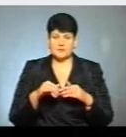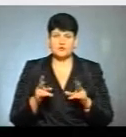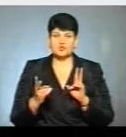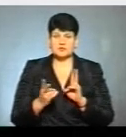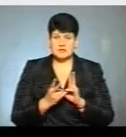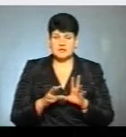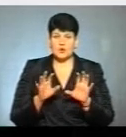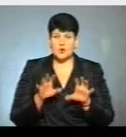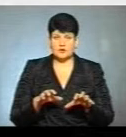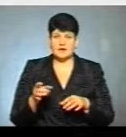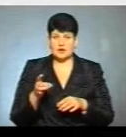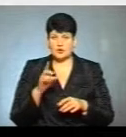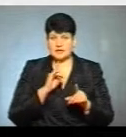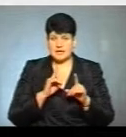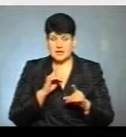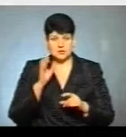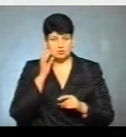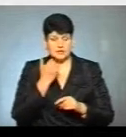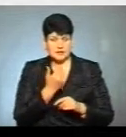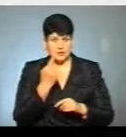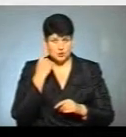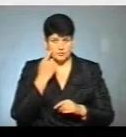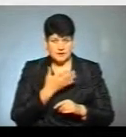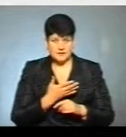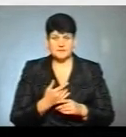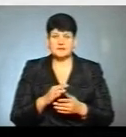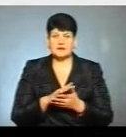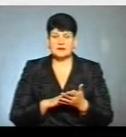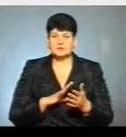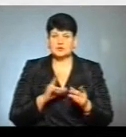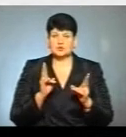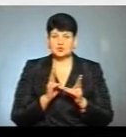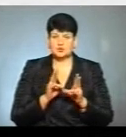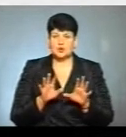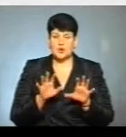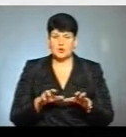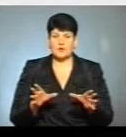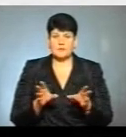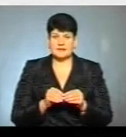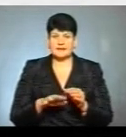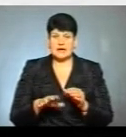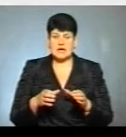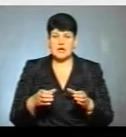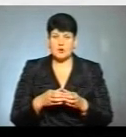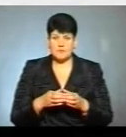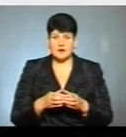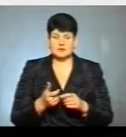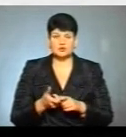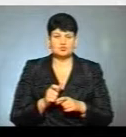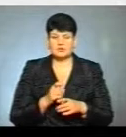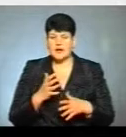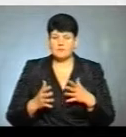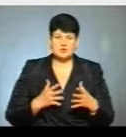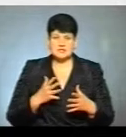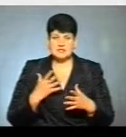зустрілися із головами районних рад, вислухали їхні думки. Нарешті відбулася зустріч з головами об'єднаних територіальних громад, надзвичайно емоційна